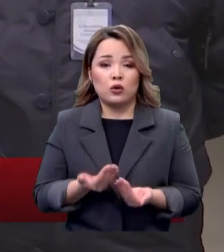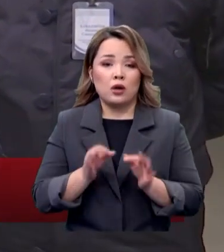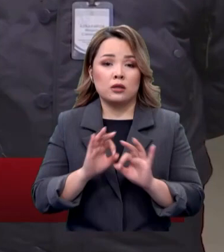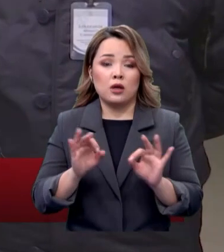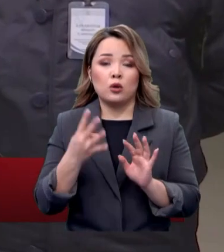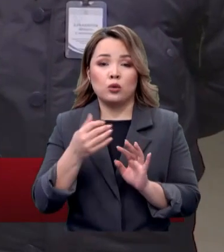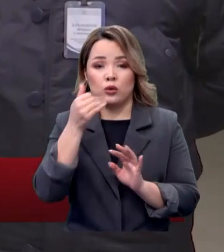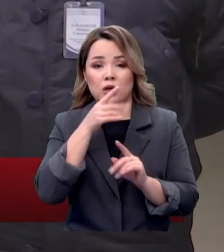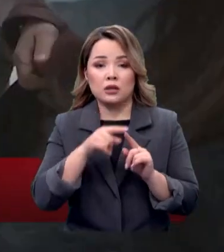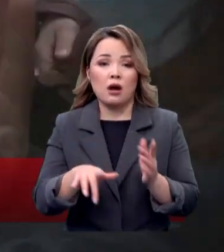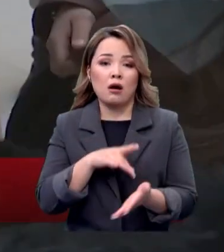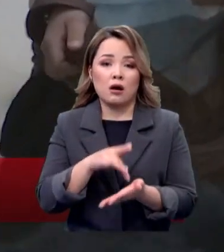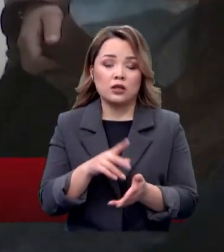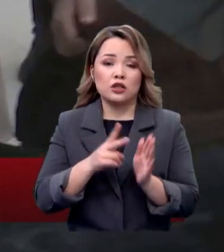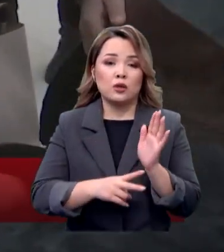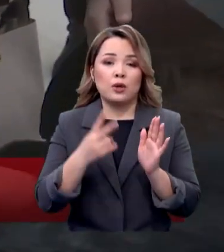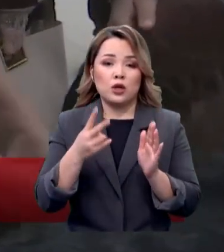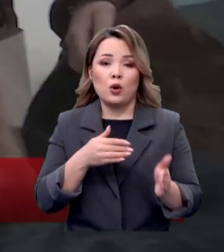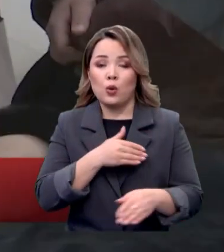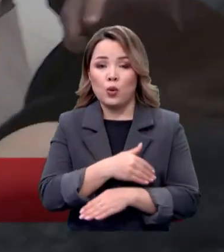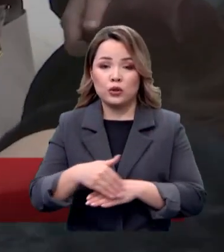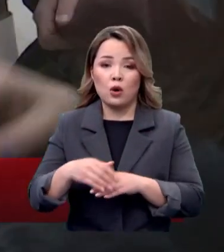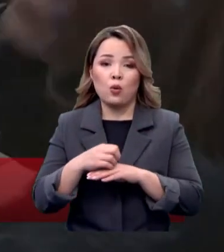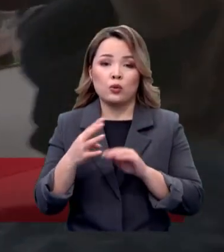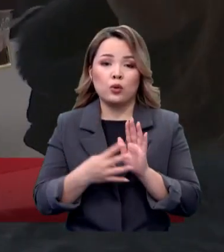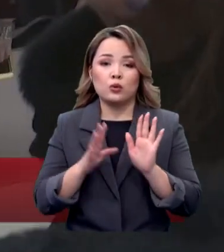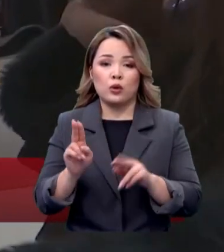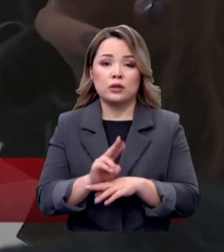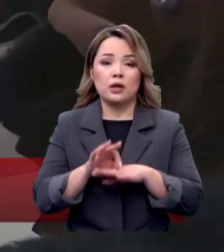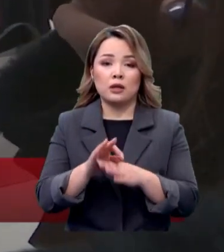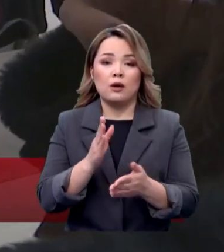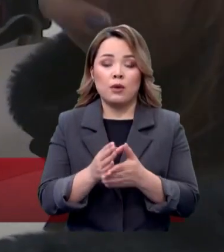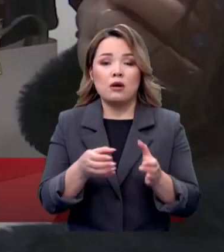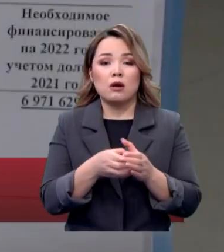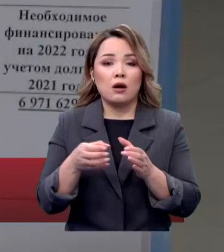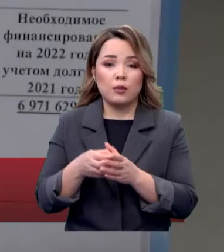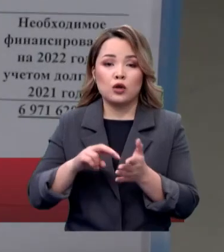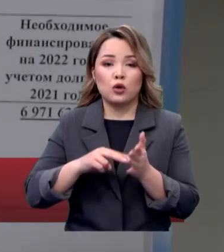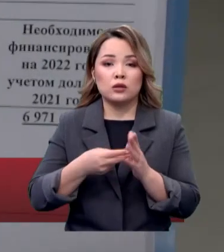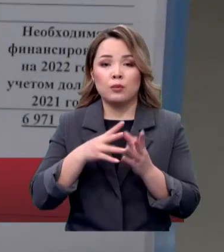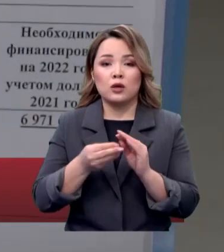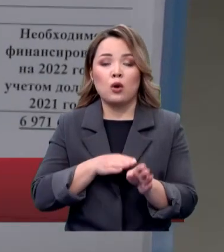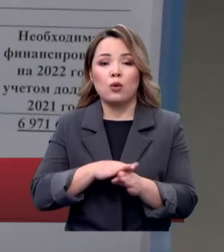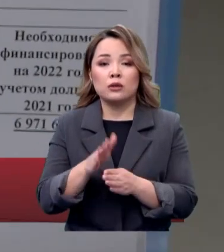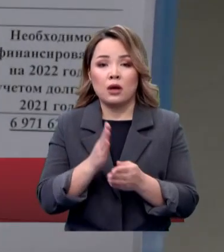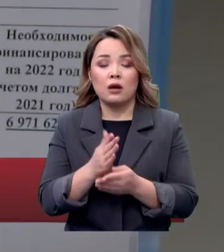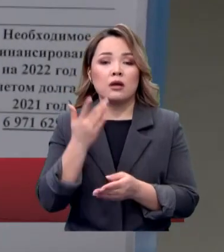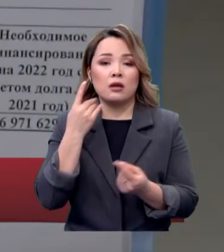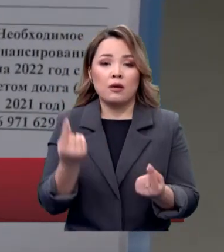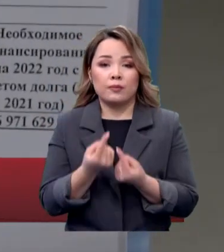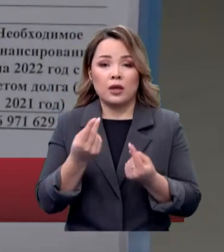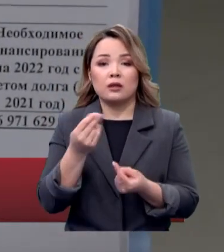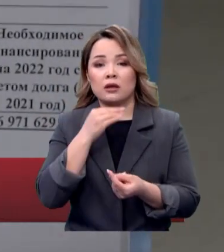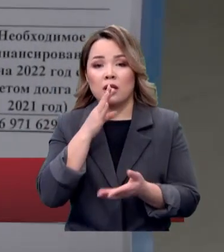4 жылдың ішінде қаладағы 72 көшенің тек 19-ы жөнделген. Мердігер компания жоспарды орындауға әдеттегідей